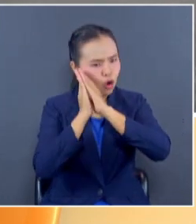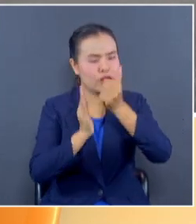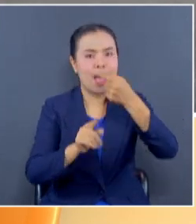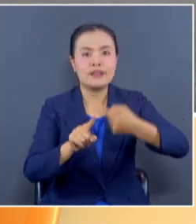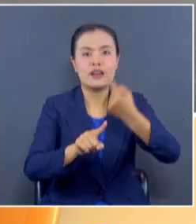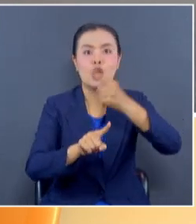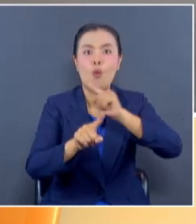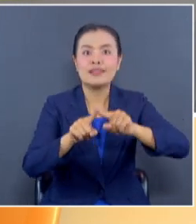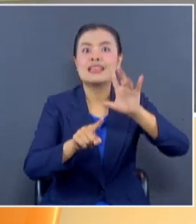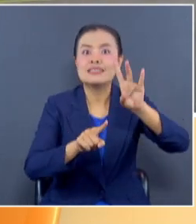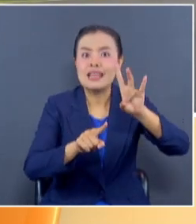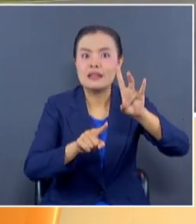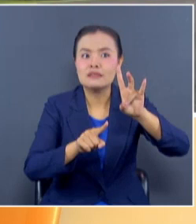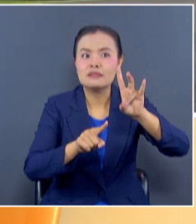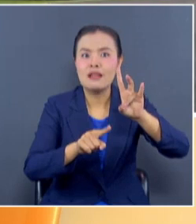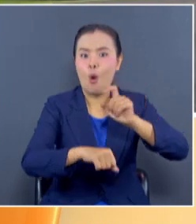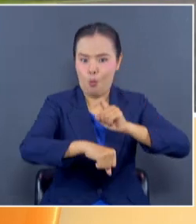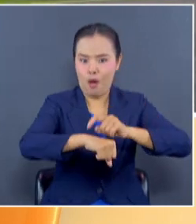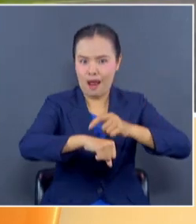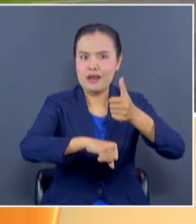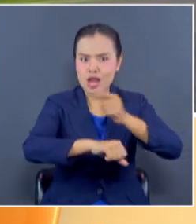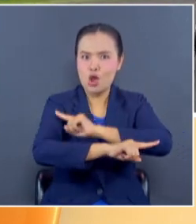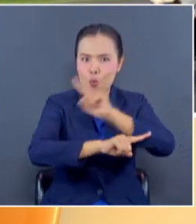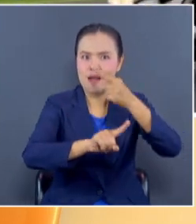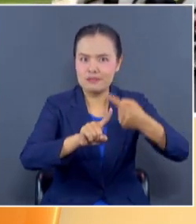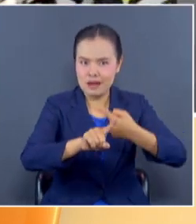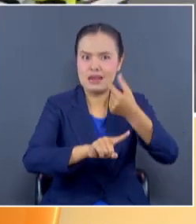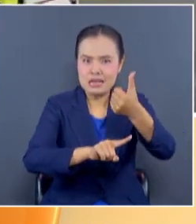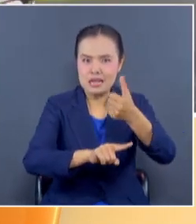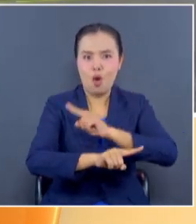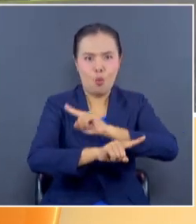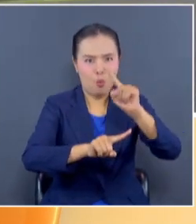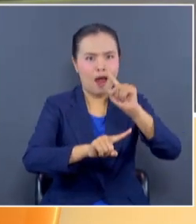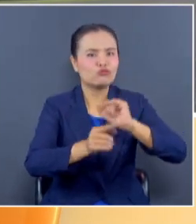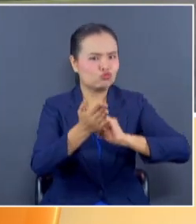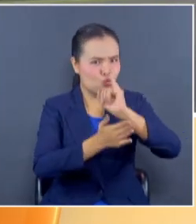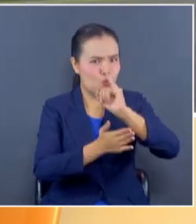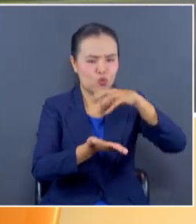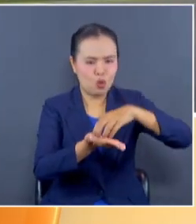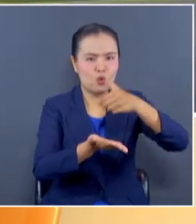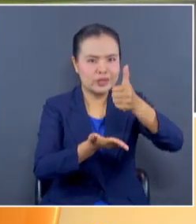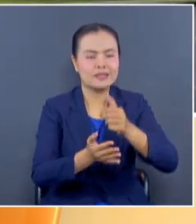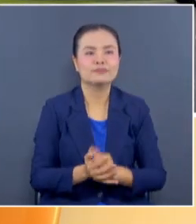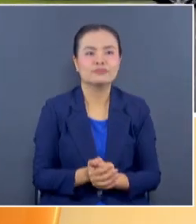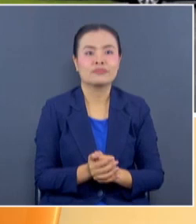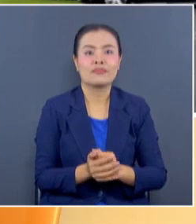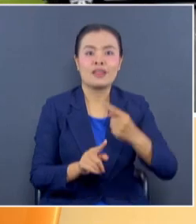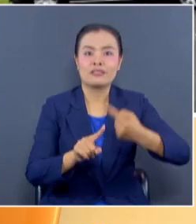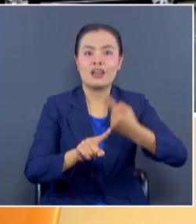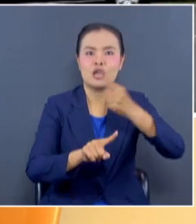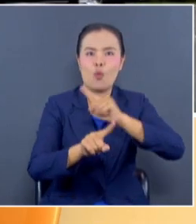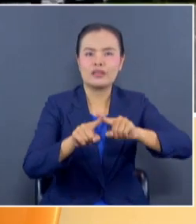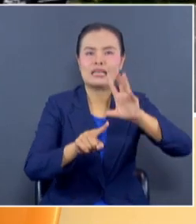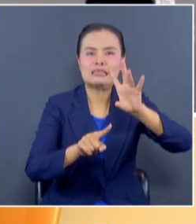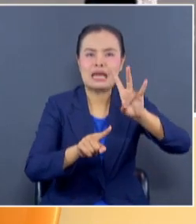ป็นต้นไปแต่วันที่7 ท่านมีฤกษ์ด้วยนะ มีฤกษ์ค่ะต้องนอนให้ถูกวันไงเดี๋ยวงานเข้านะคะวันที่7เนี่ยนายกบอกยังนอนไม่